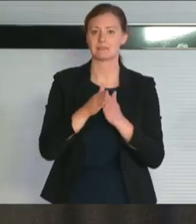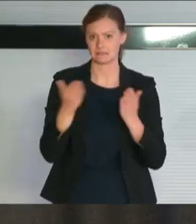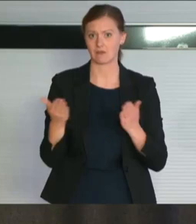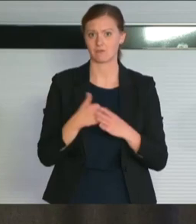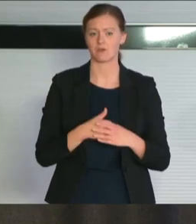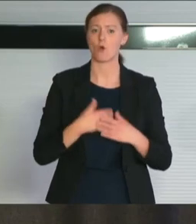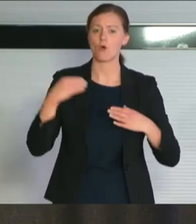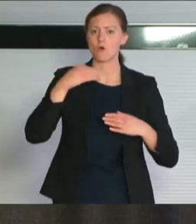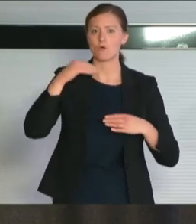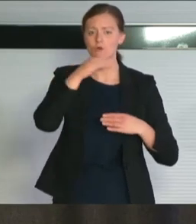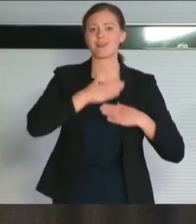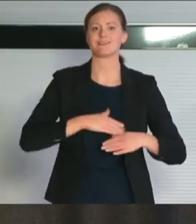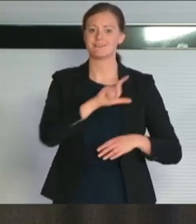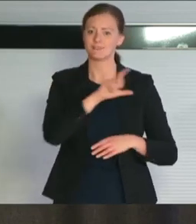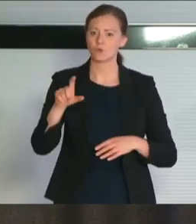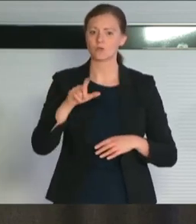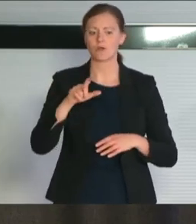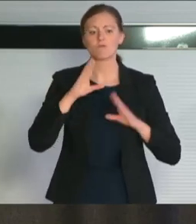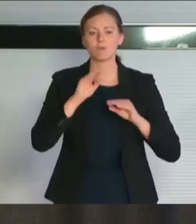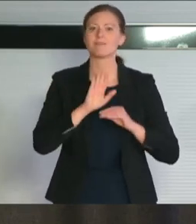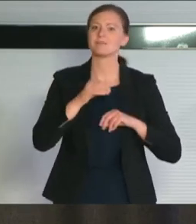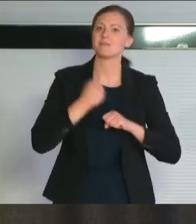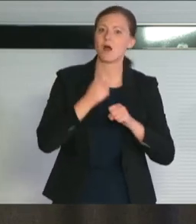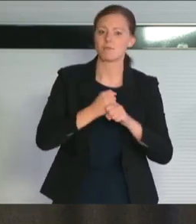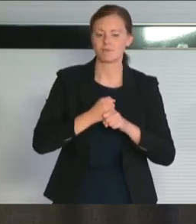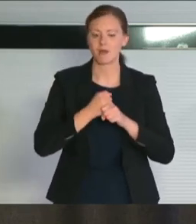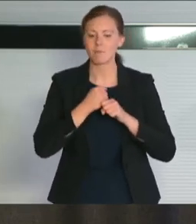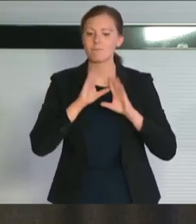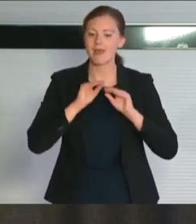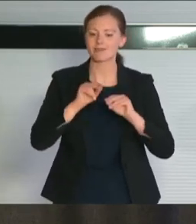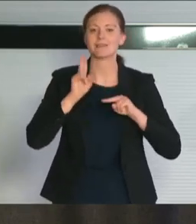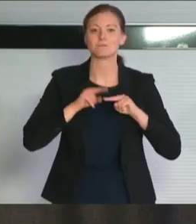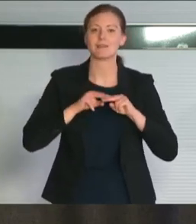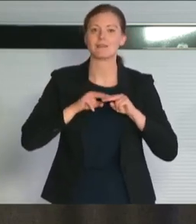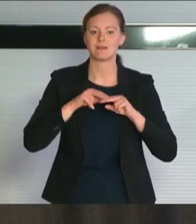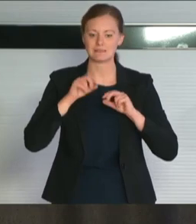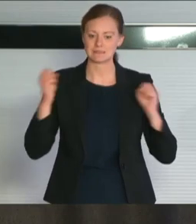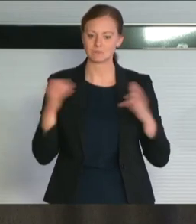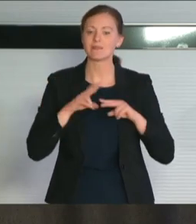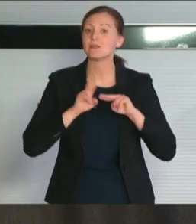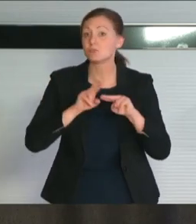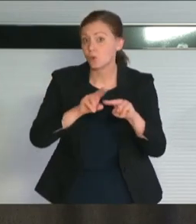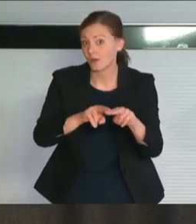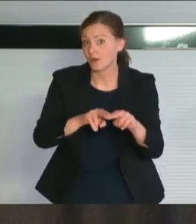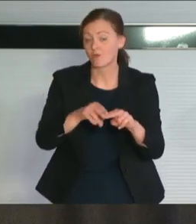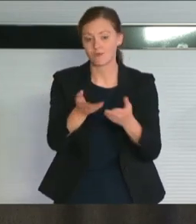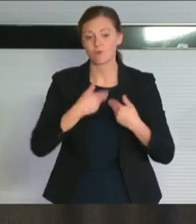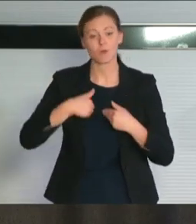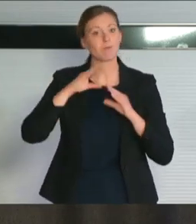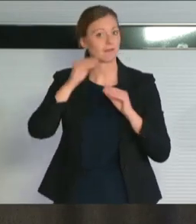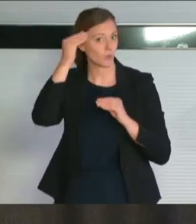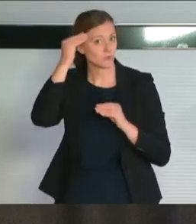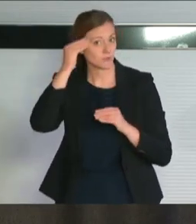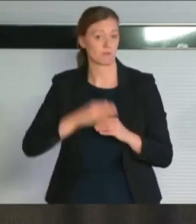for å forbedre smitteoppsporing gir oss stadig mer kunnskap om pandemien og om omfanget. Vi har